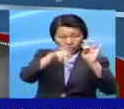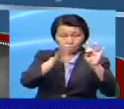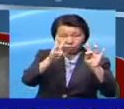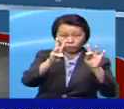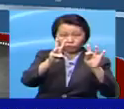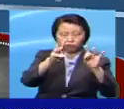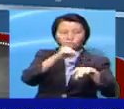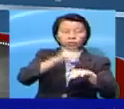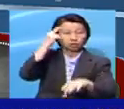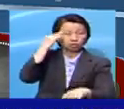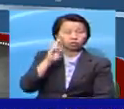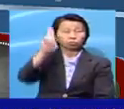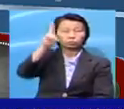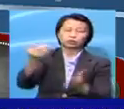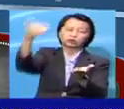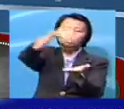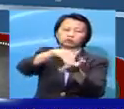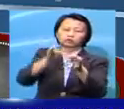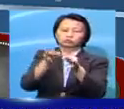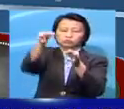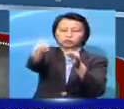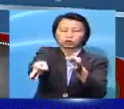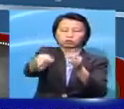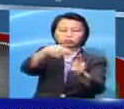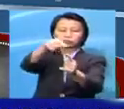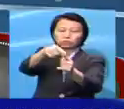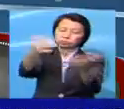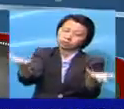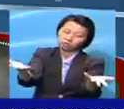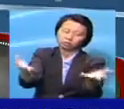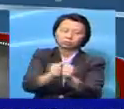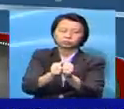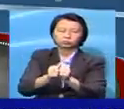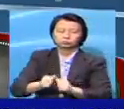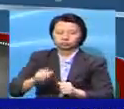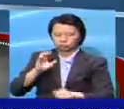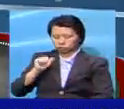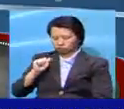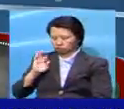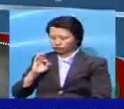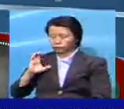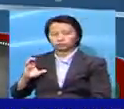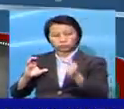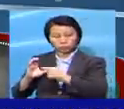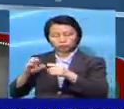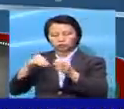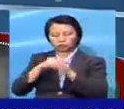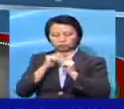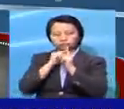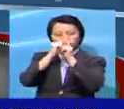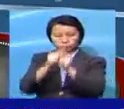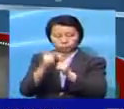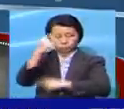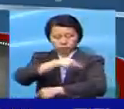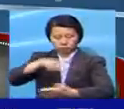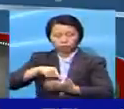di Pyongyang ditangguhkan sekali lagi ke satu tarikh yang lain. Konfederasi Bola Sepak Asia AFC dalam kenyataannya